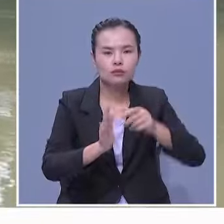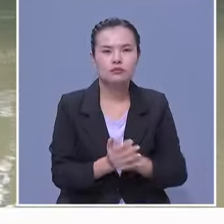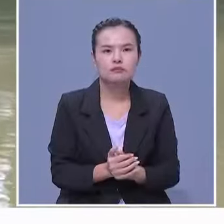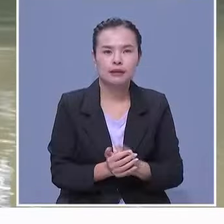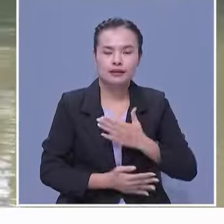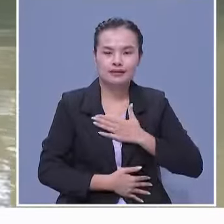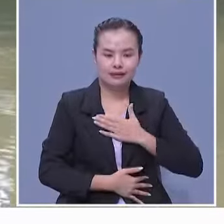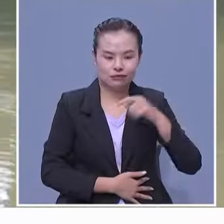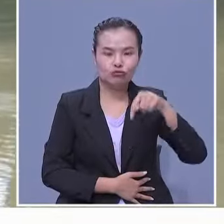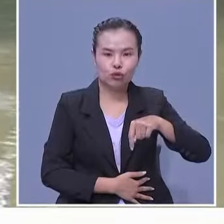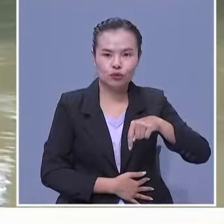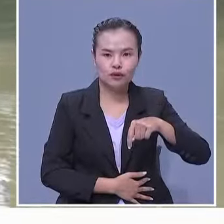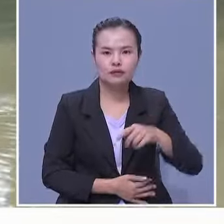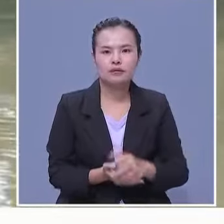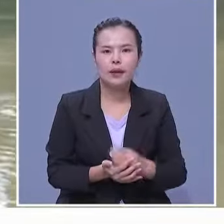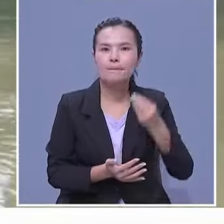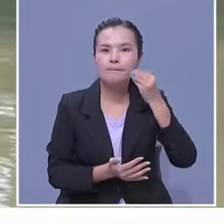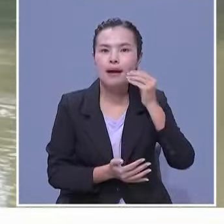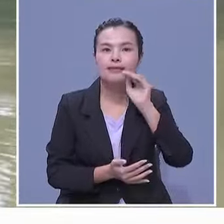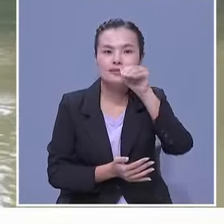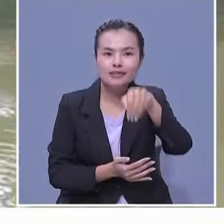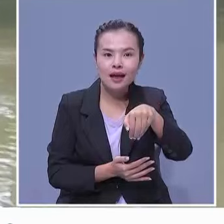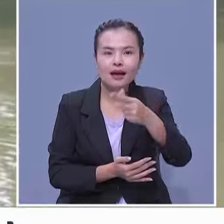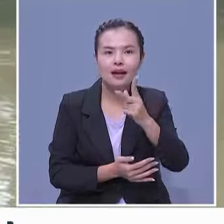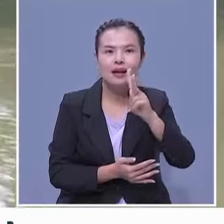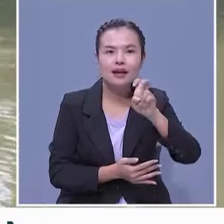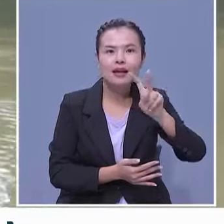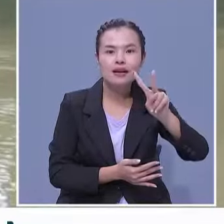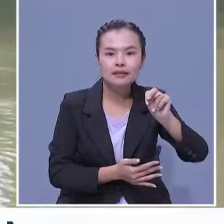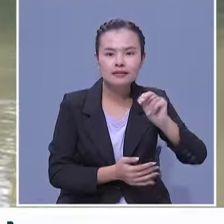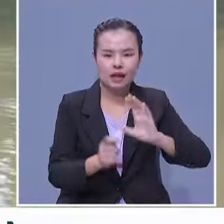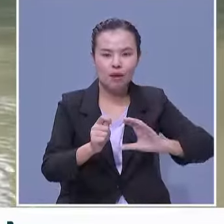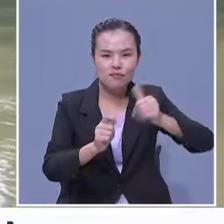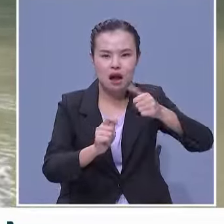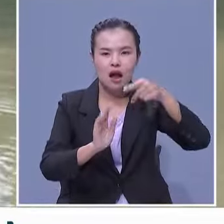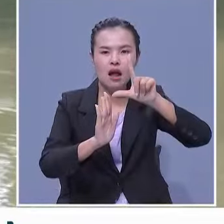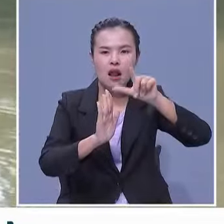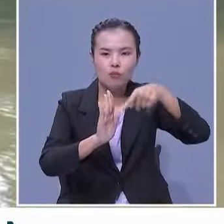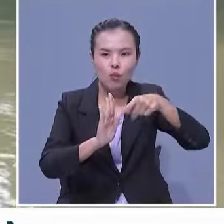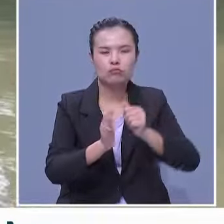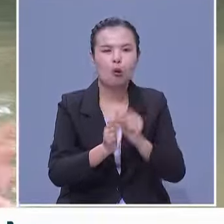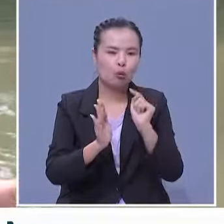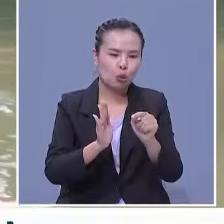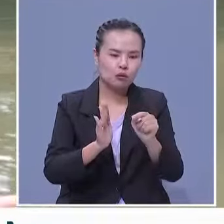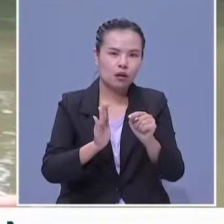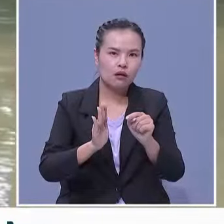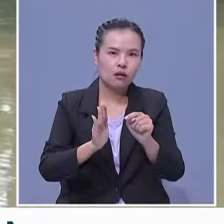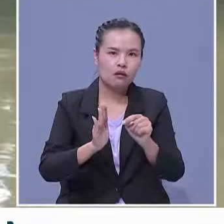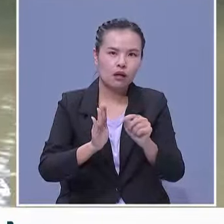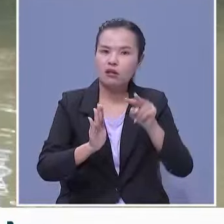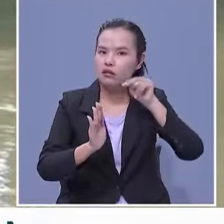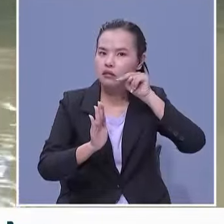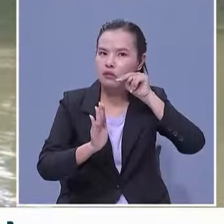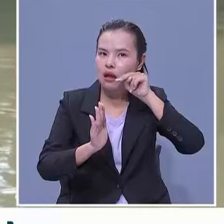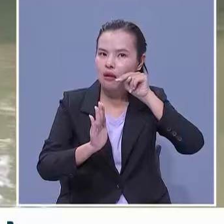อนนี้ดิฉันอยู่ที่บ้านหนองช้างคืนอำเภอเมืองจังหวัดลำพูนนะคะต้องบอกว่าพื้นที่นี้เป็นพื้นที่ที่รับน้ำต่อเนื่องมาจาก